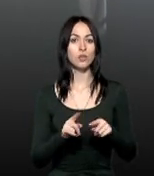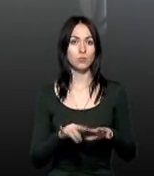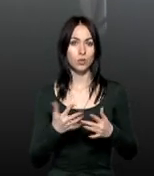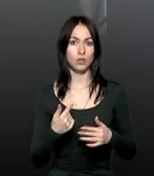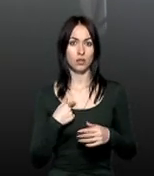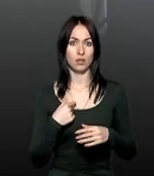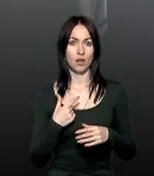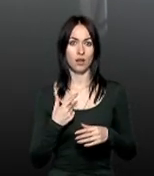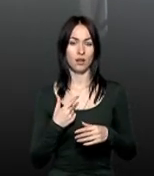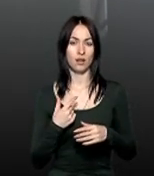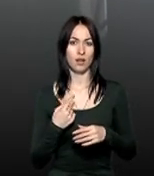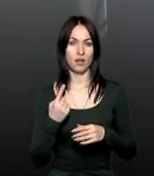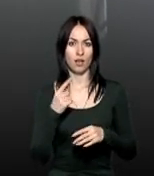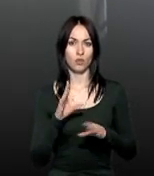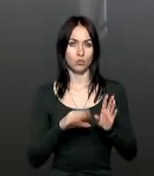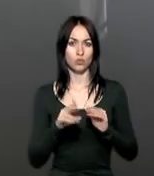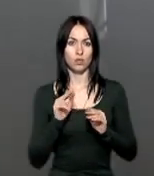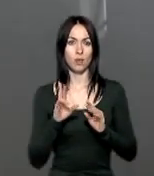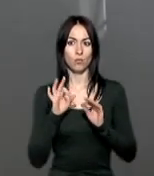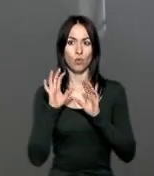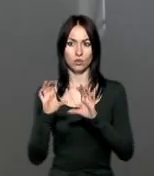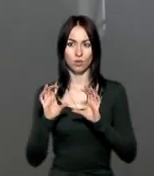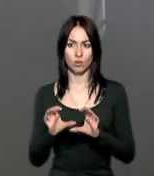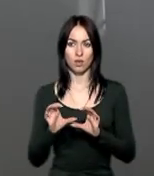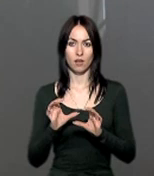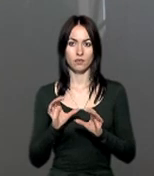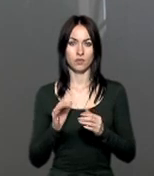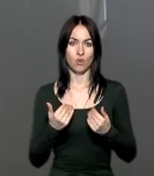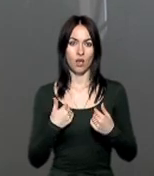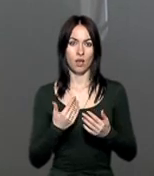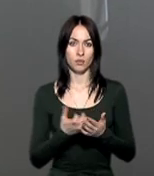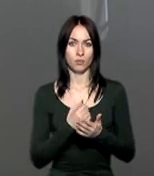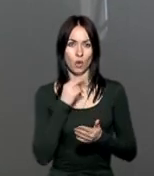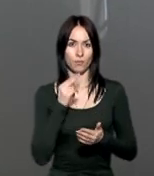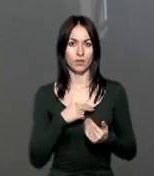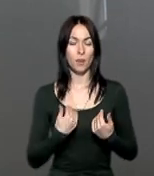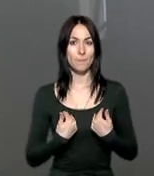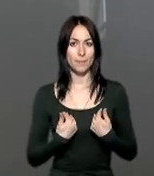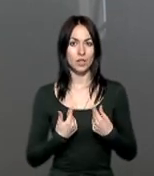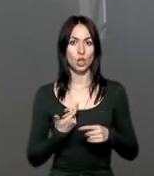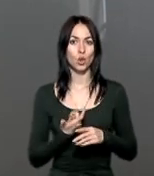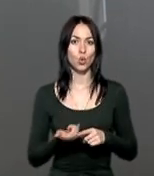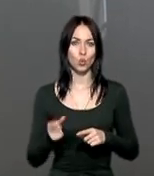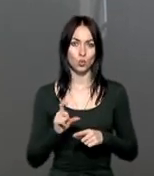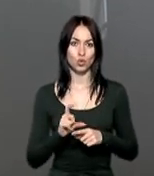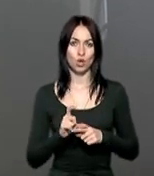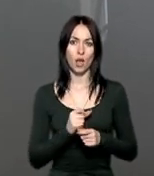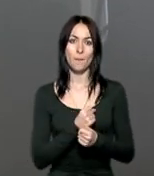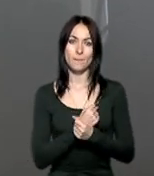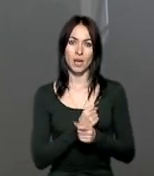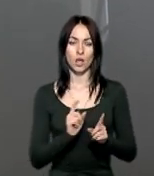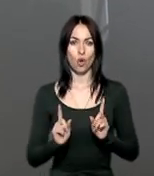керувався нормами законодавства та покладеними на мене обов'язками. Мені дуже прикро,